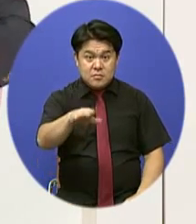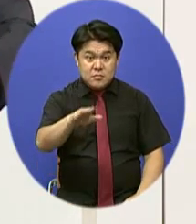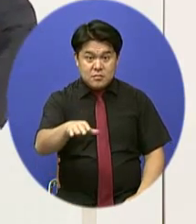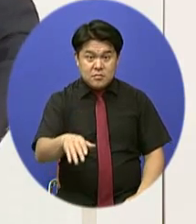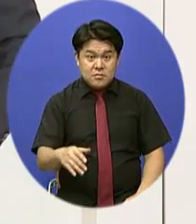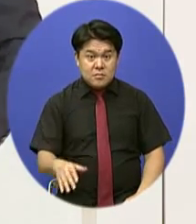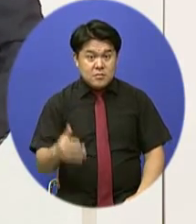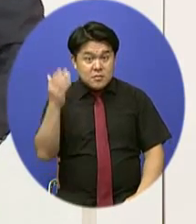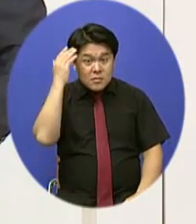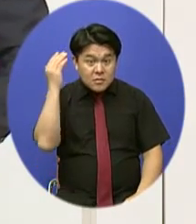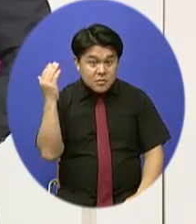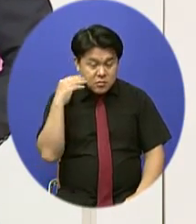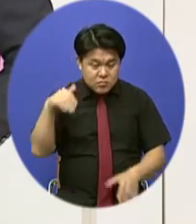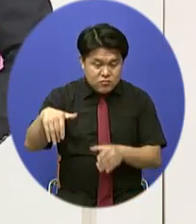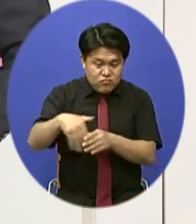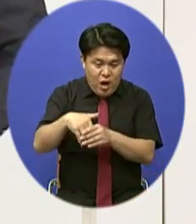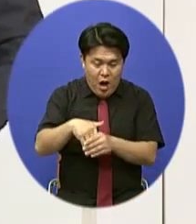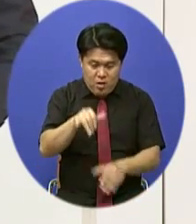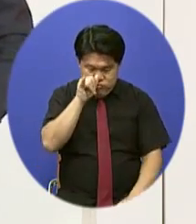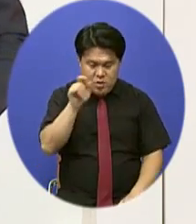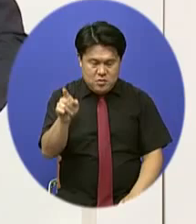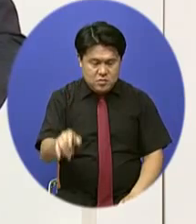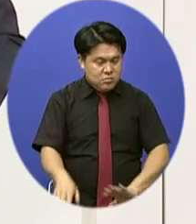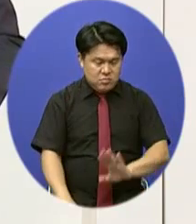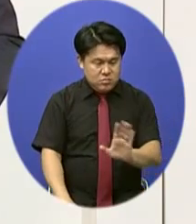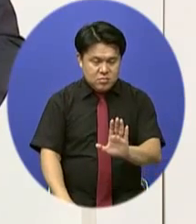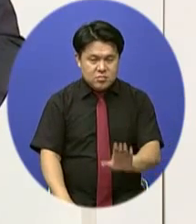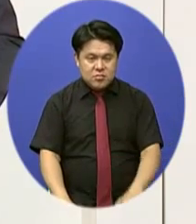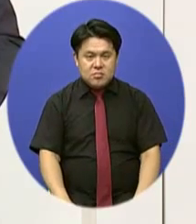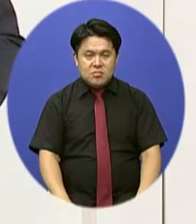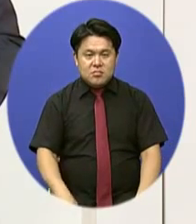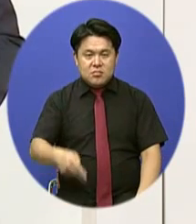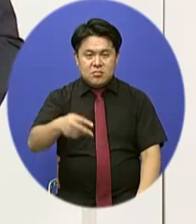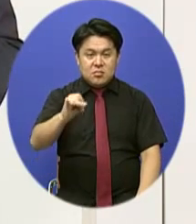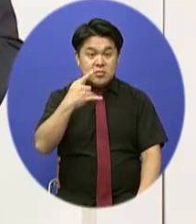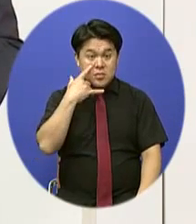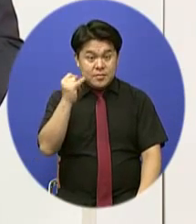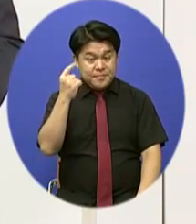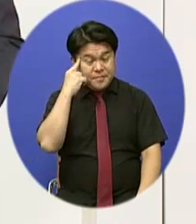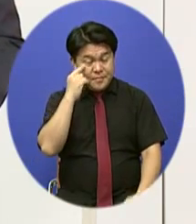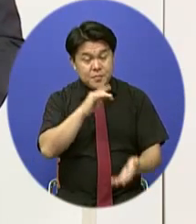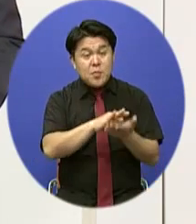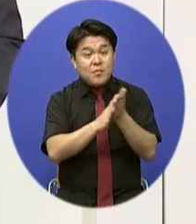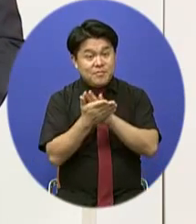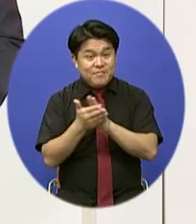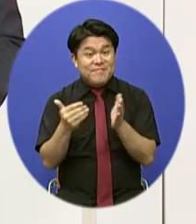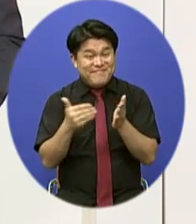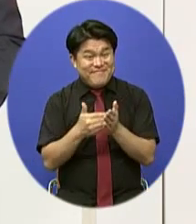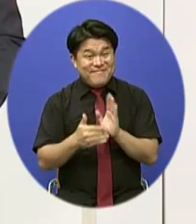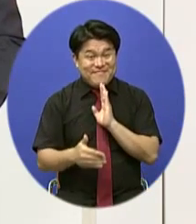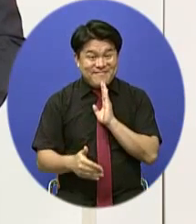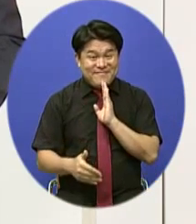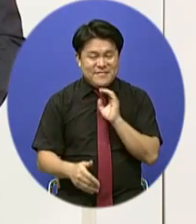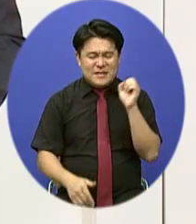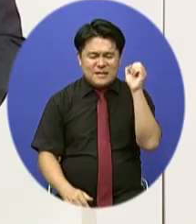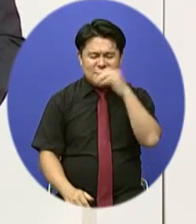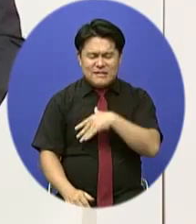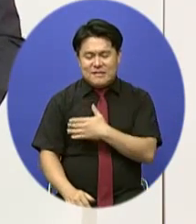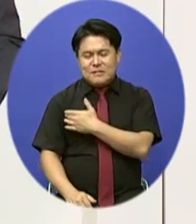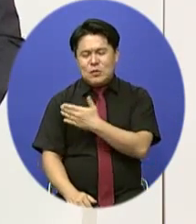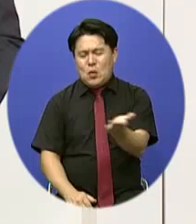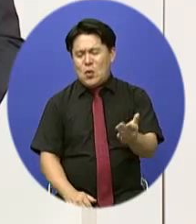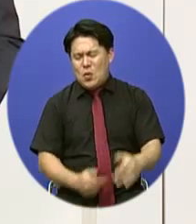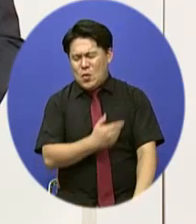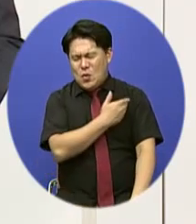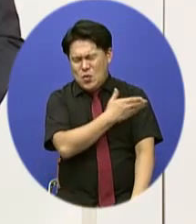한국 뭐 정서 문화가 있는 것이지요. 그렇긴 한데요. 요즘 이제 시어머니들도 많이 생각이 바뀌어서 그냥 웬만하면 지들